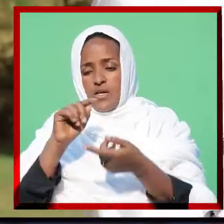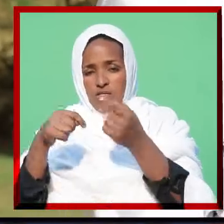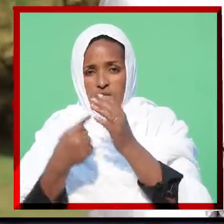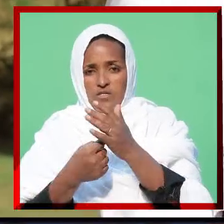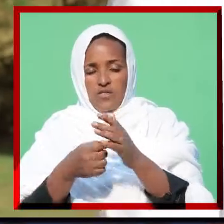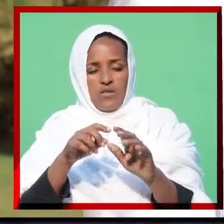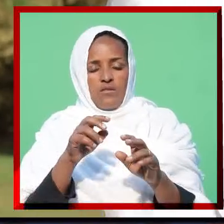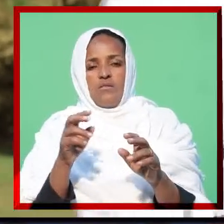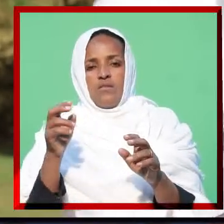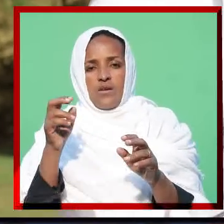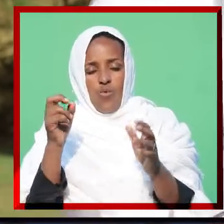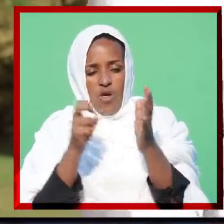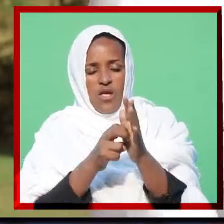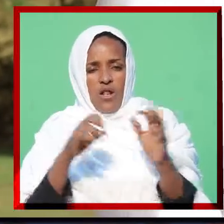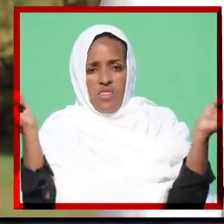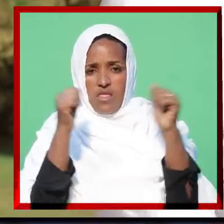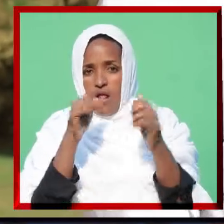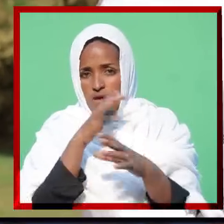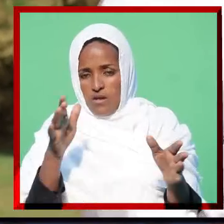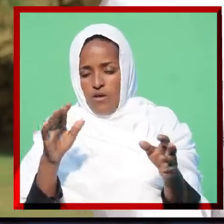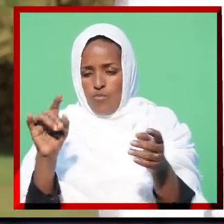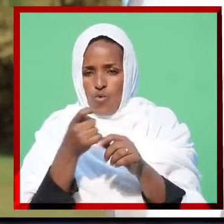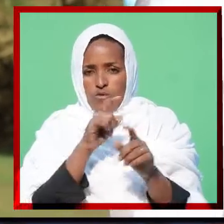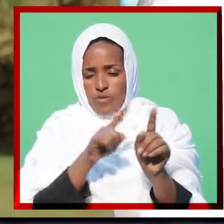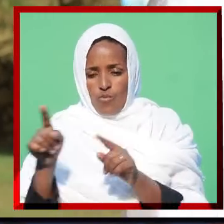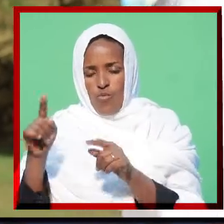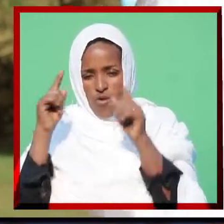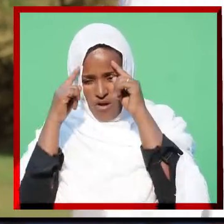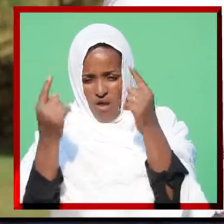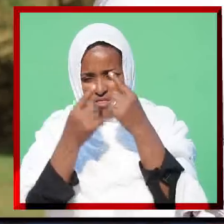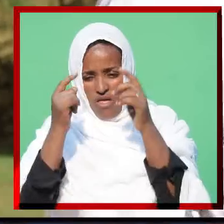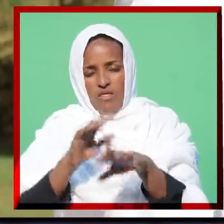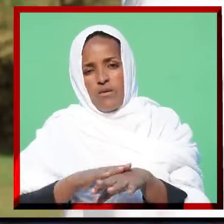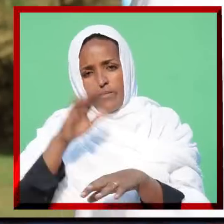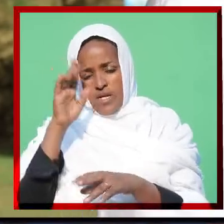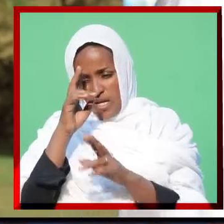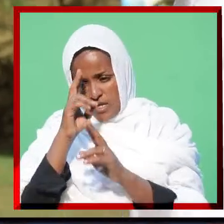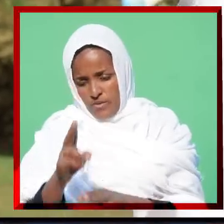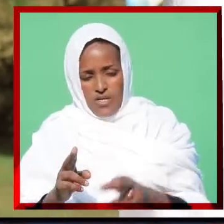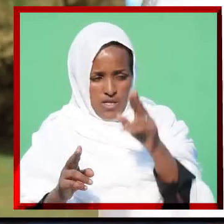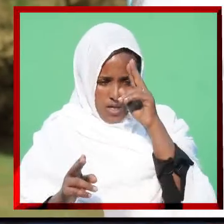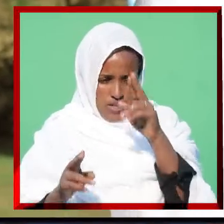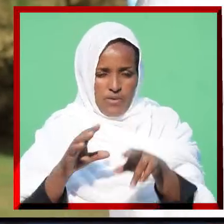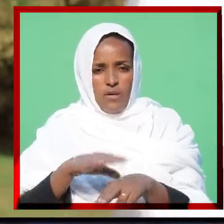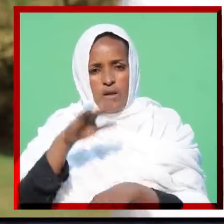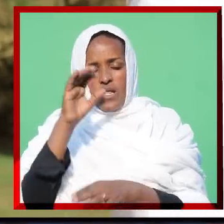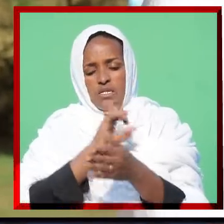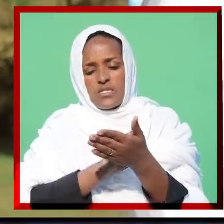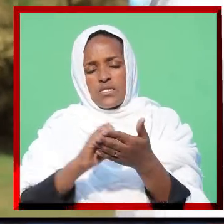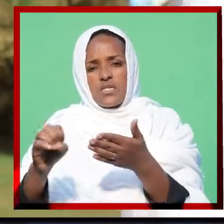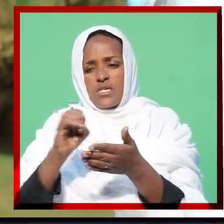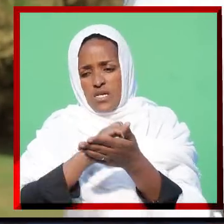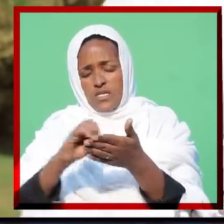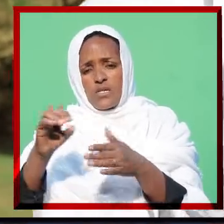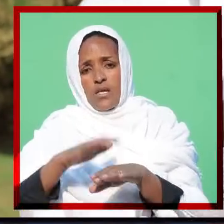ስለዚህ ከወንጌል የተጣላ አይደለም። ቢሆንም ደግሞ ኃጢአት ከኃጢአት ይበልጣል፣ ክብር ከክብር ይበልጣል፣ ጽድቅ